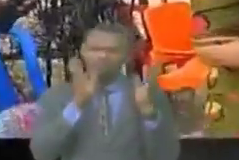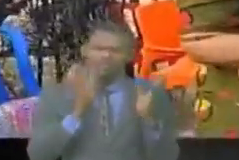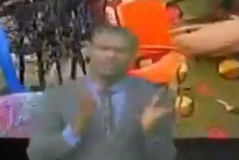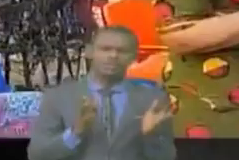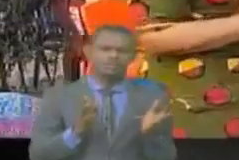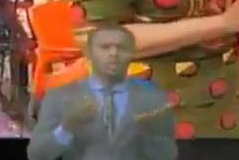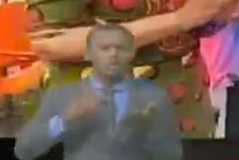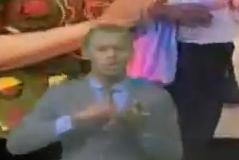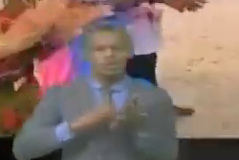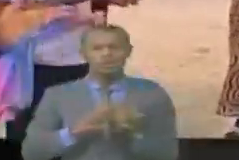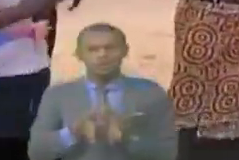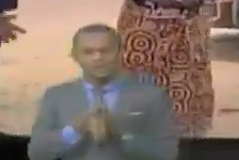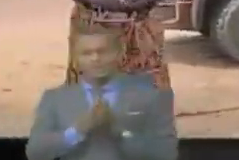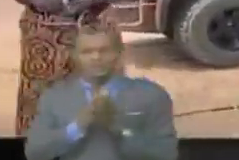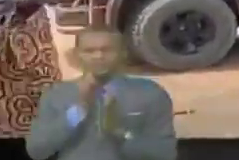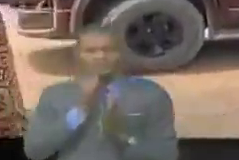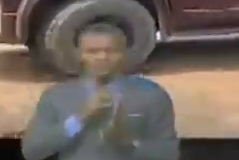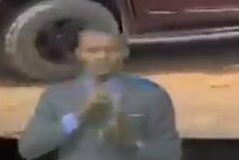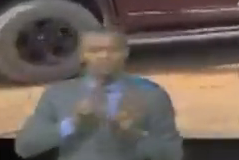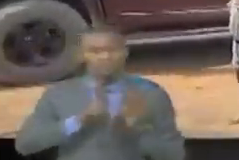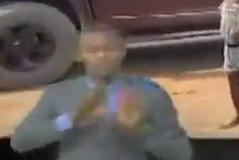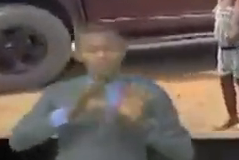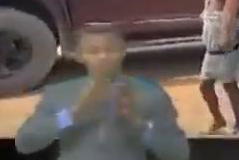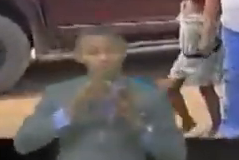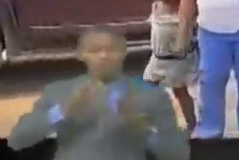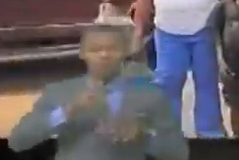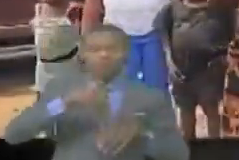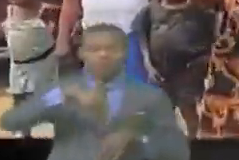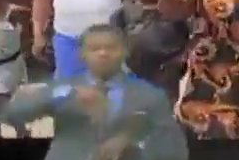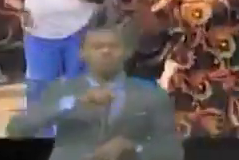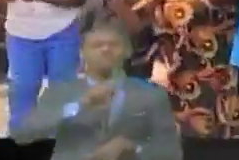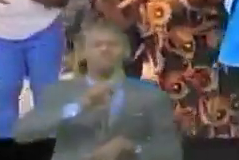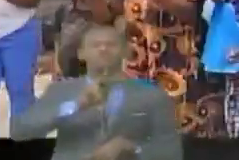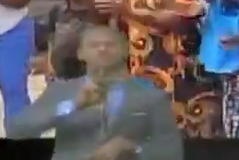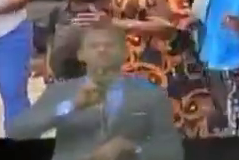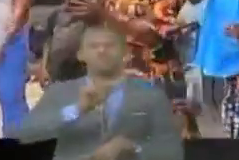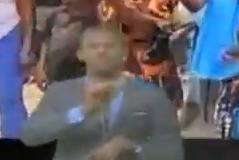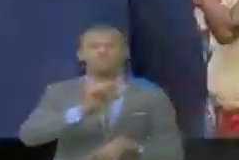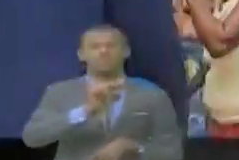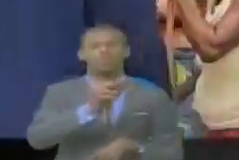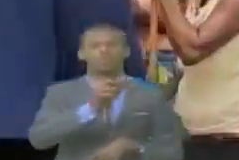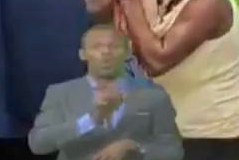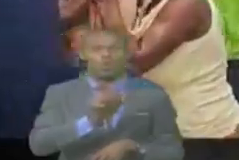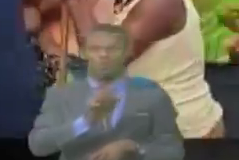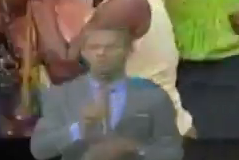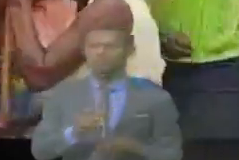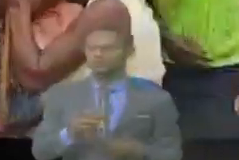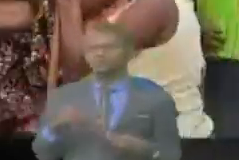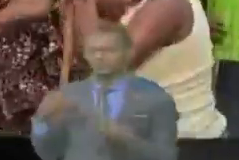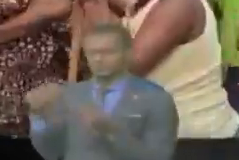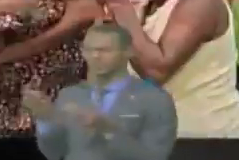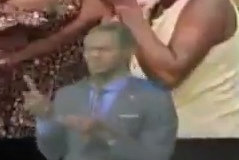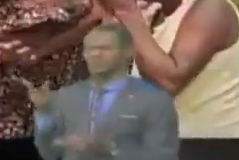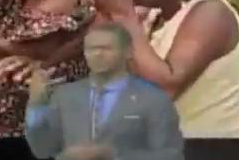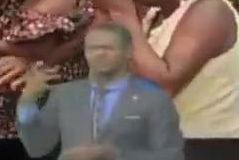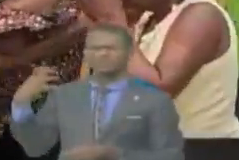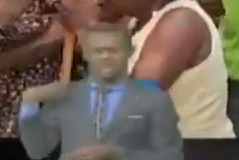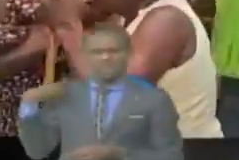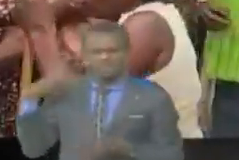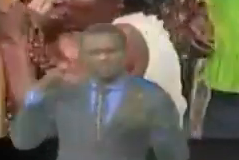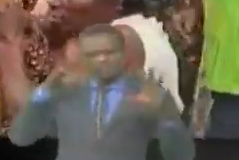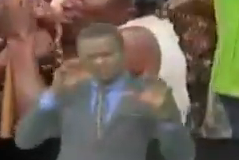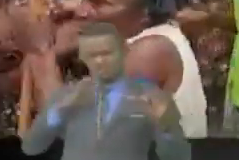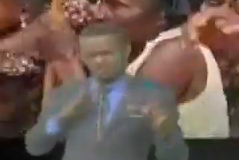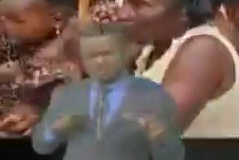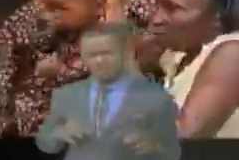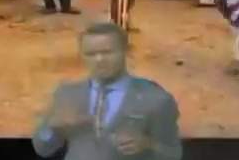population de Kwango de donner un second mandat au président de la République, Félix Tshisekedi, pour avoir fait confiance à l'un de